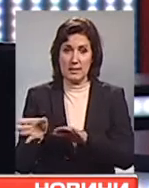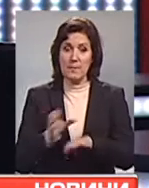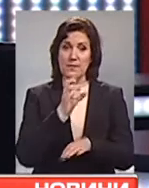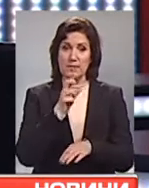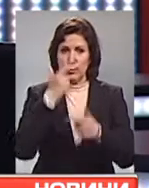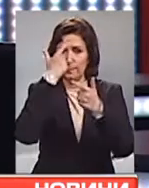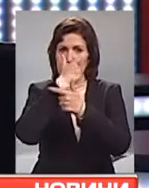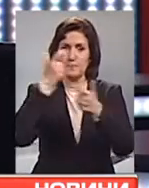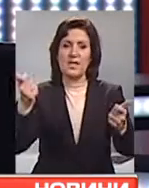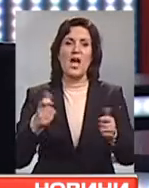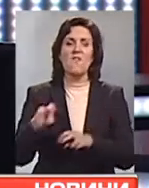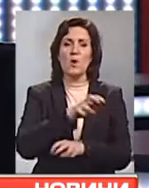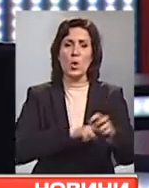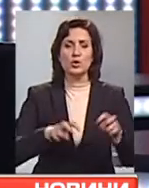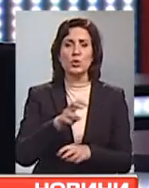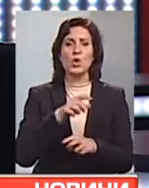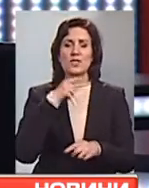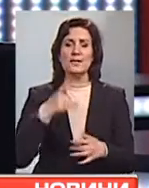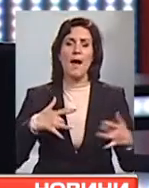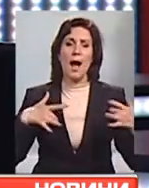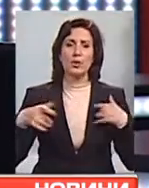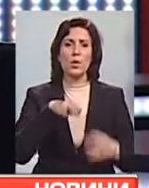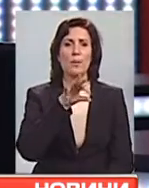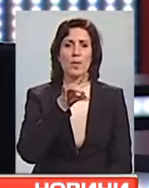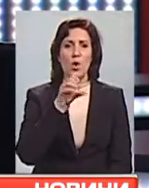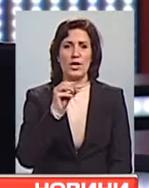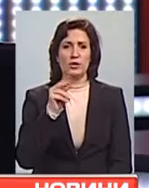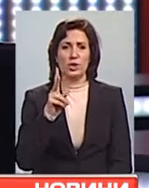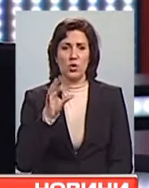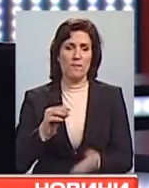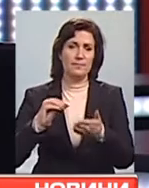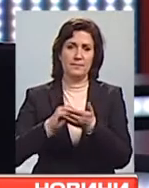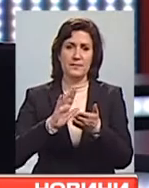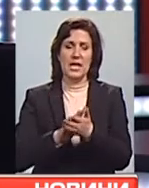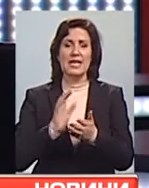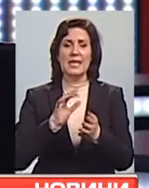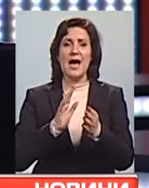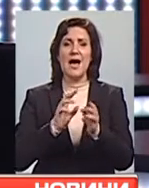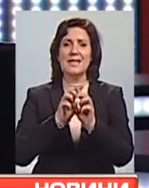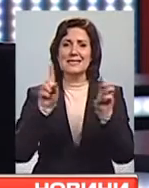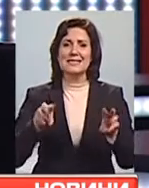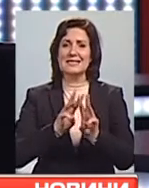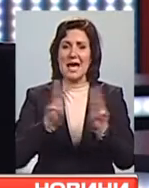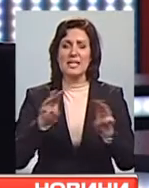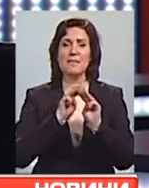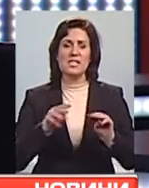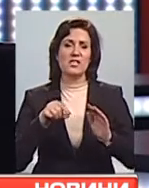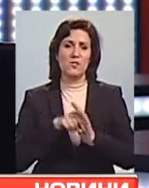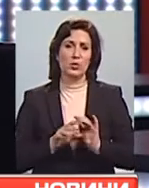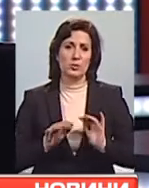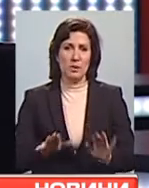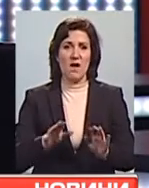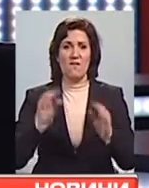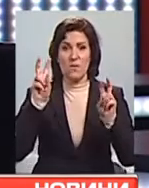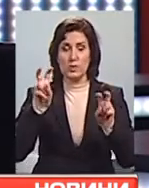СБУ оголосила в розшук російського актора Михайла Пореченкова. Інформацію про це опублікували на сайті Міністерства внутрішніх справ у розділі